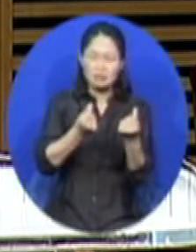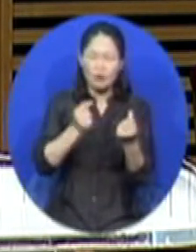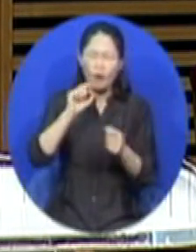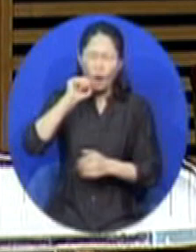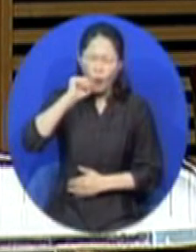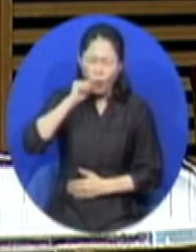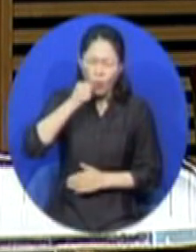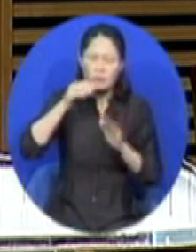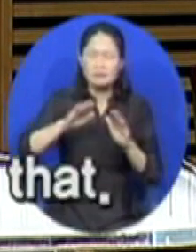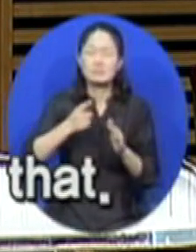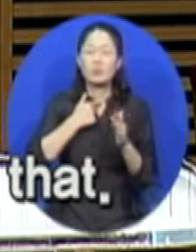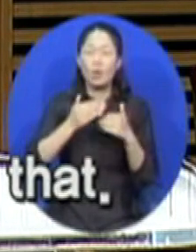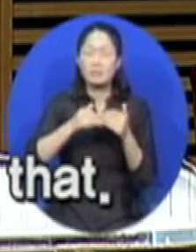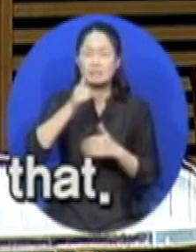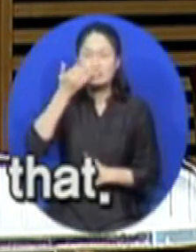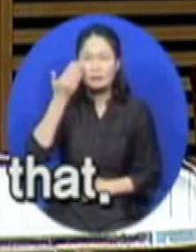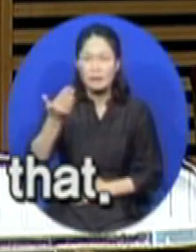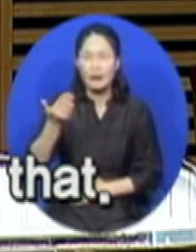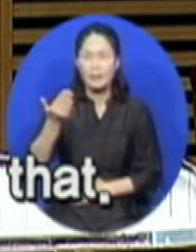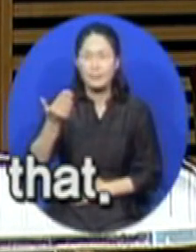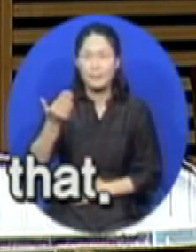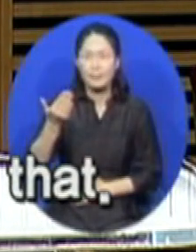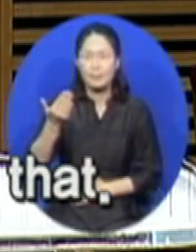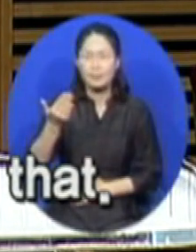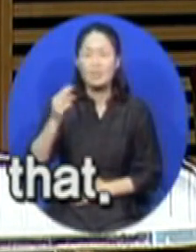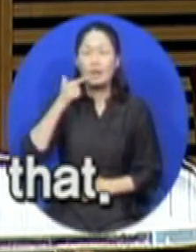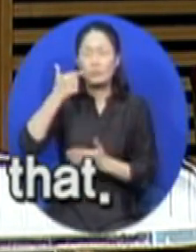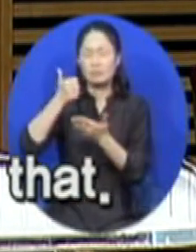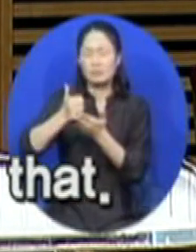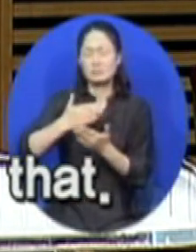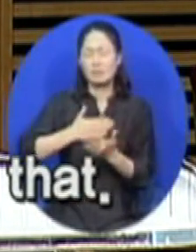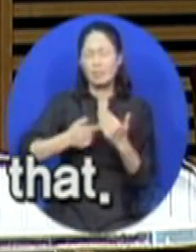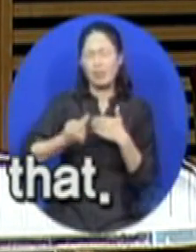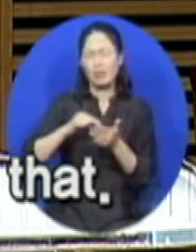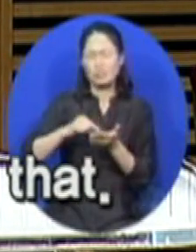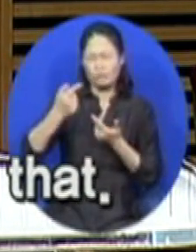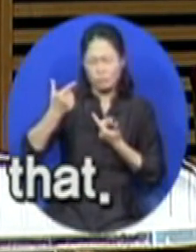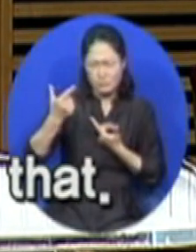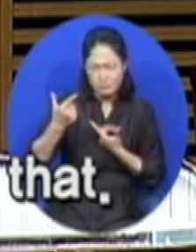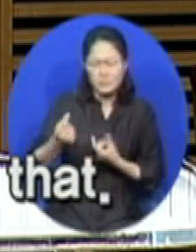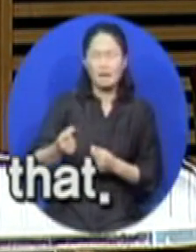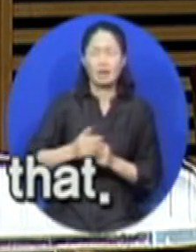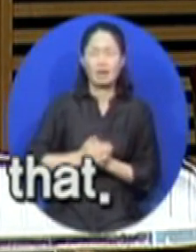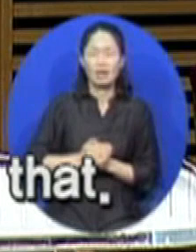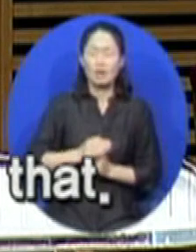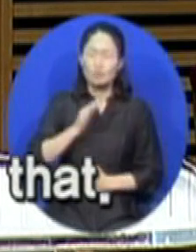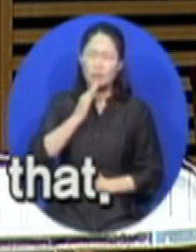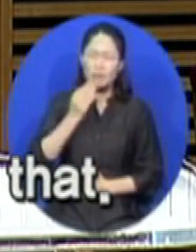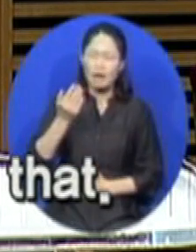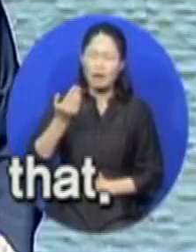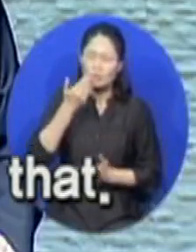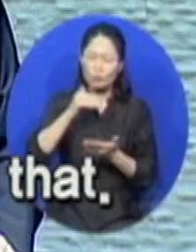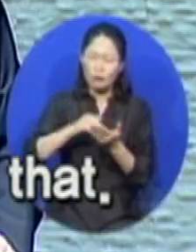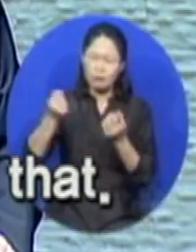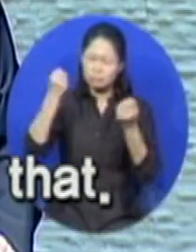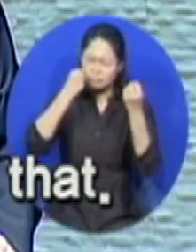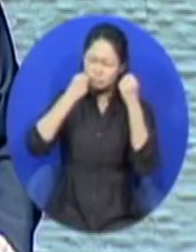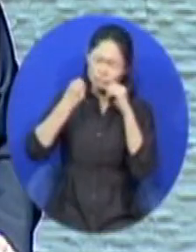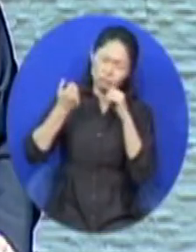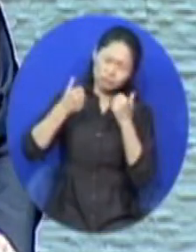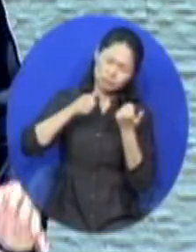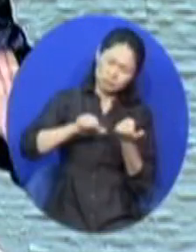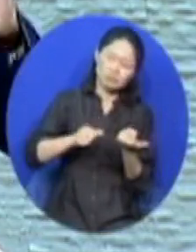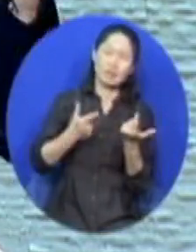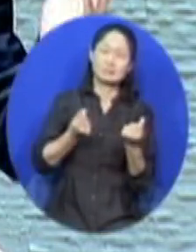지금 적고 있습니까 목사님 제 심정이 꼭 그와 같아요 정말 돌에 맞아 죽는 것 같아요 지금